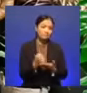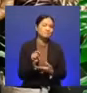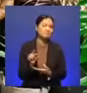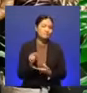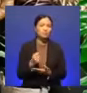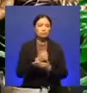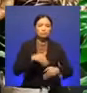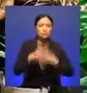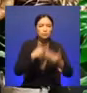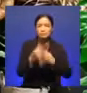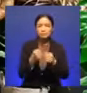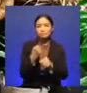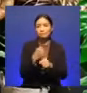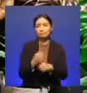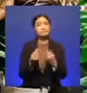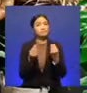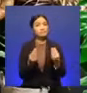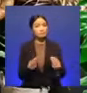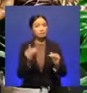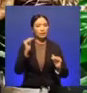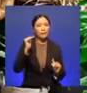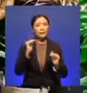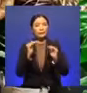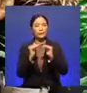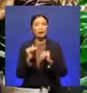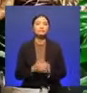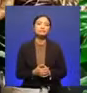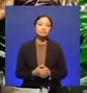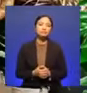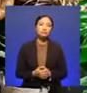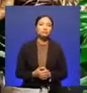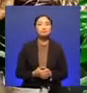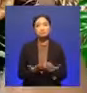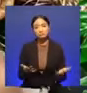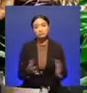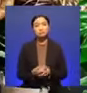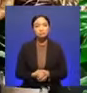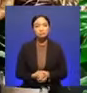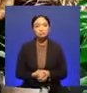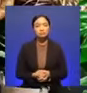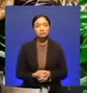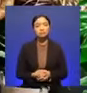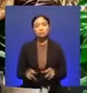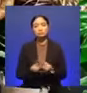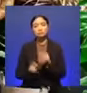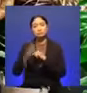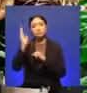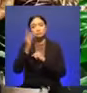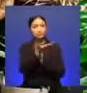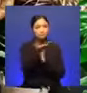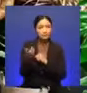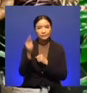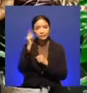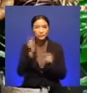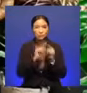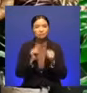ตัวเร่งที่ทำให้ช่องว่างเนี่ยมันซับซ้อนเหมือนที่วิทยากรแต่ละท่านได้ชวนพวกเราคิดชวนพวกเ